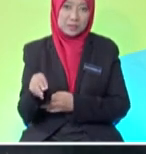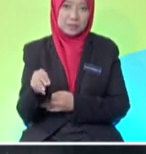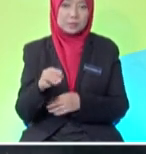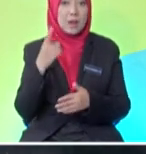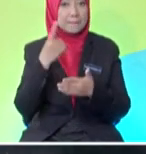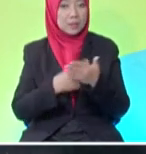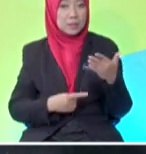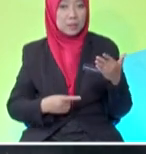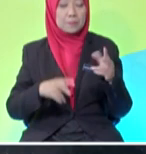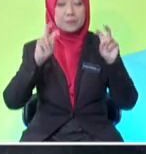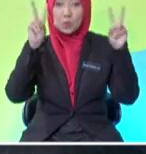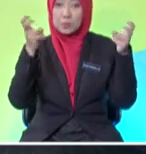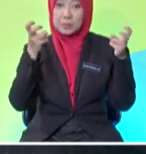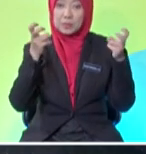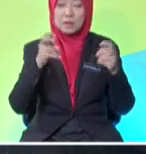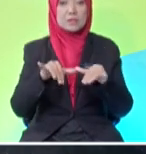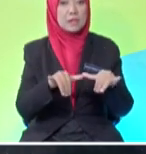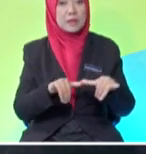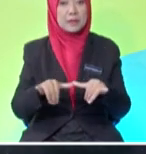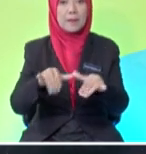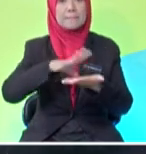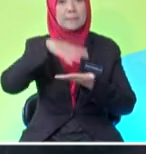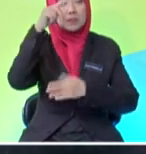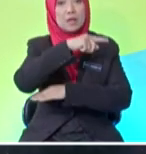pembelajaran kita hari ini baik